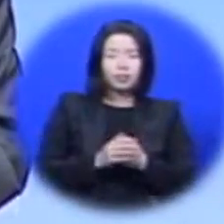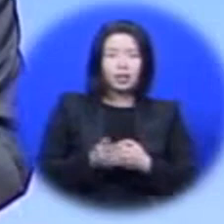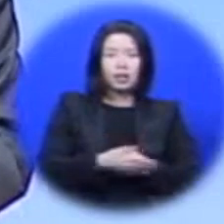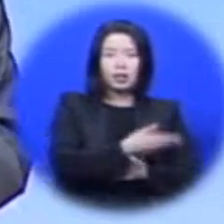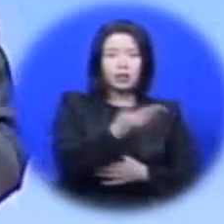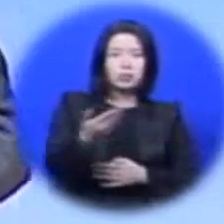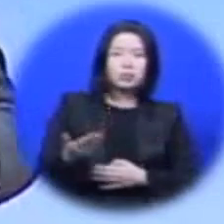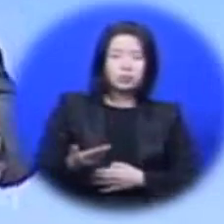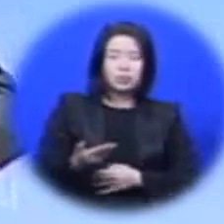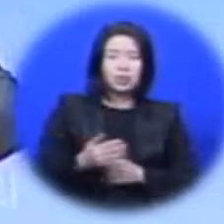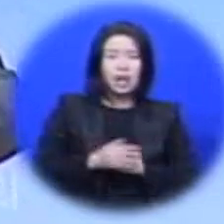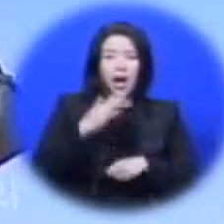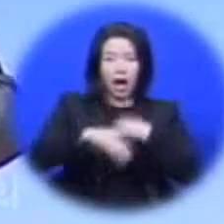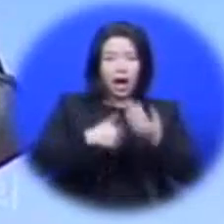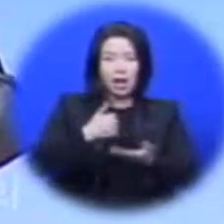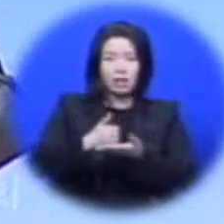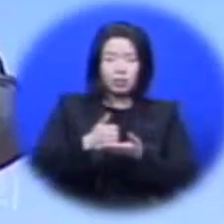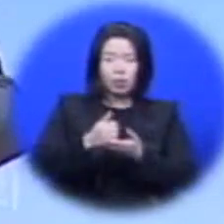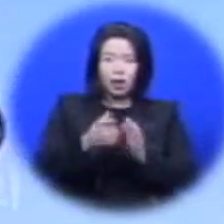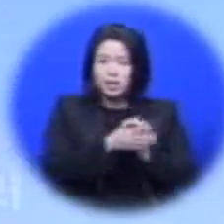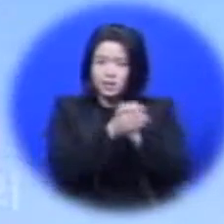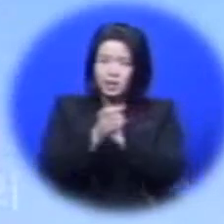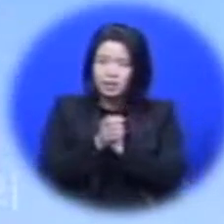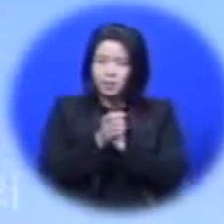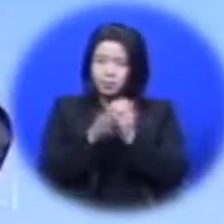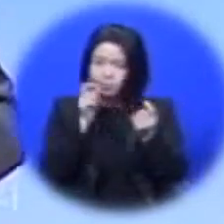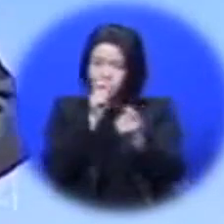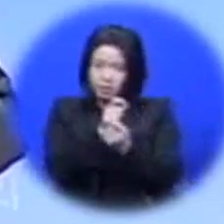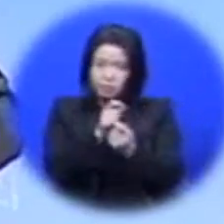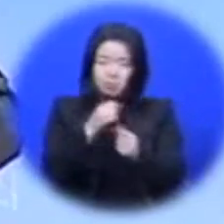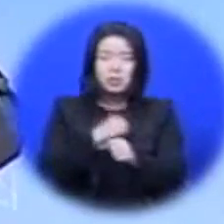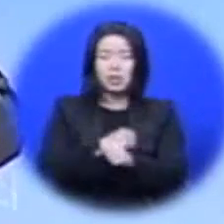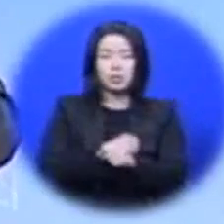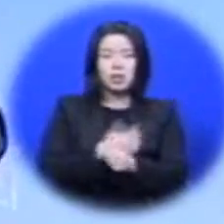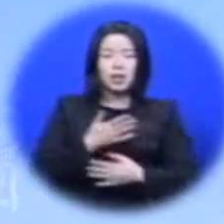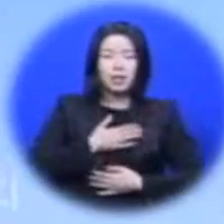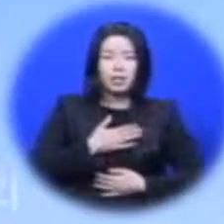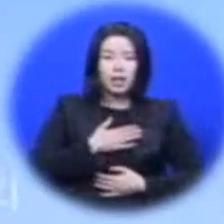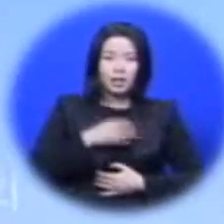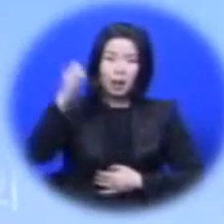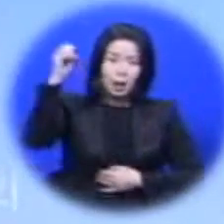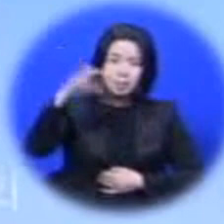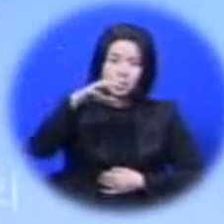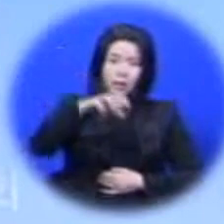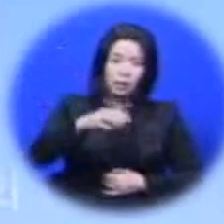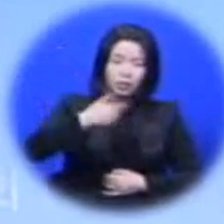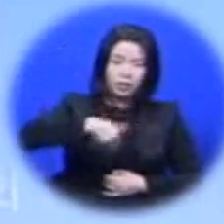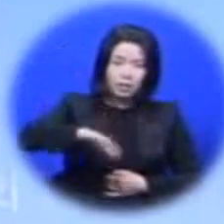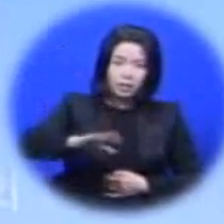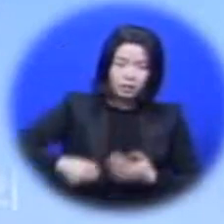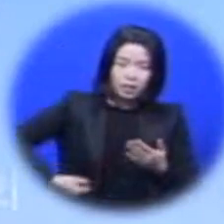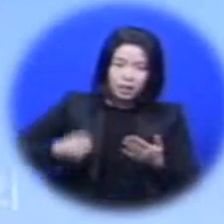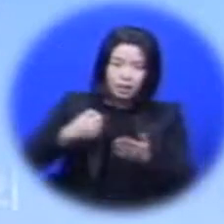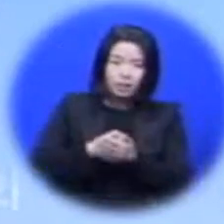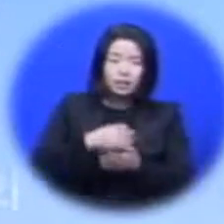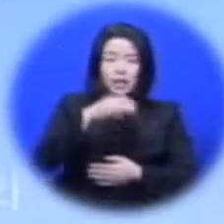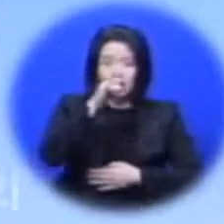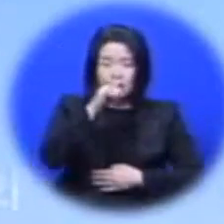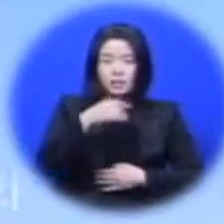여러분, 하나님과의 사귐, 친밀함은 내가 빛 가운데 나가서 살 결단을 했느냐?